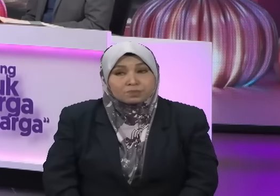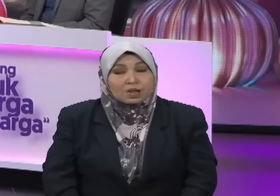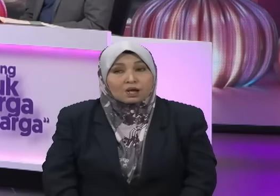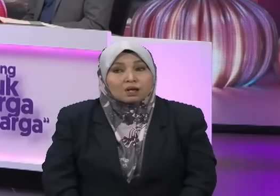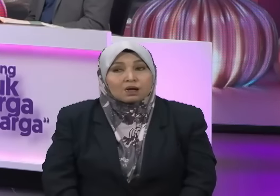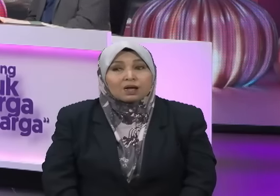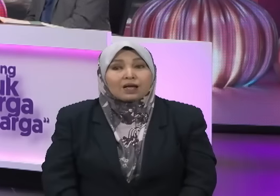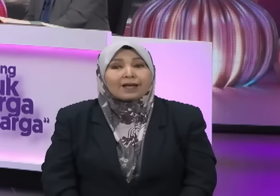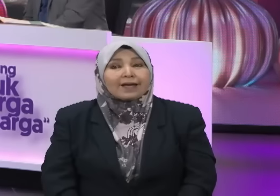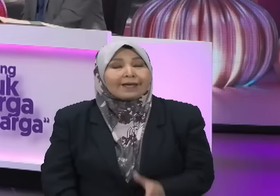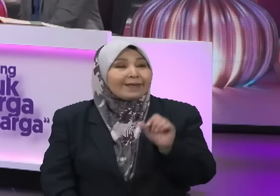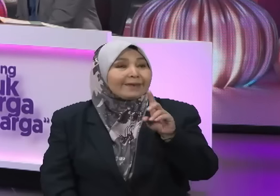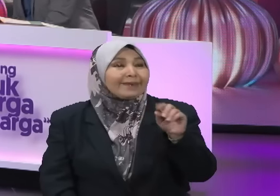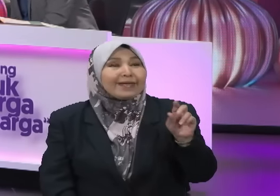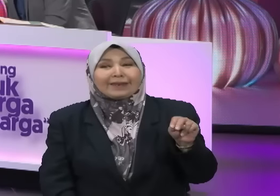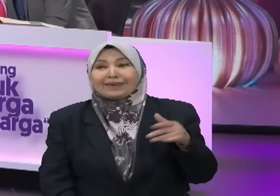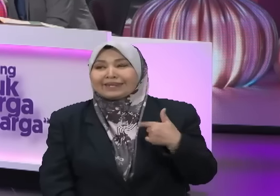then,